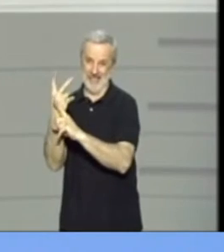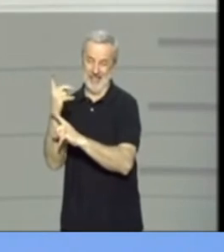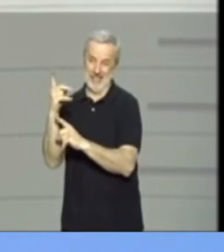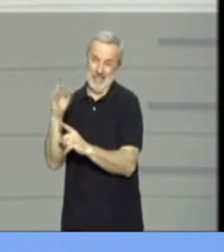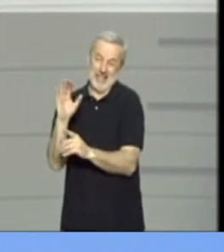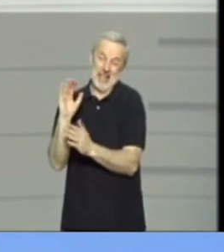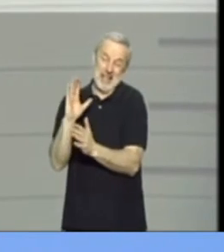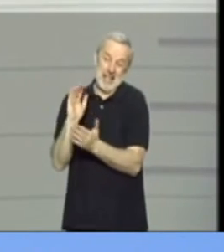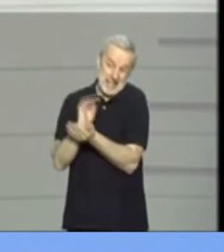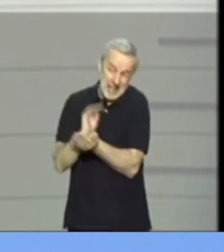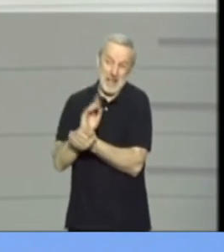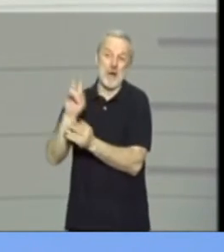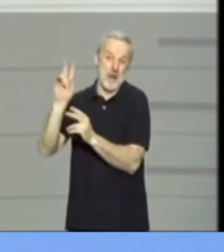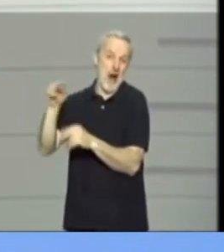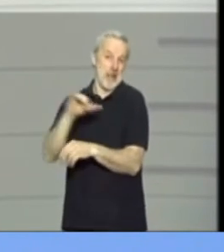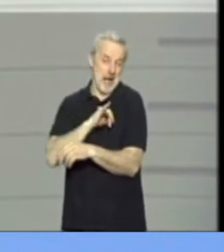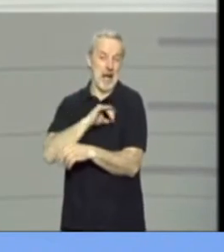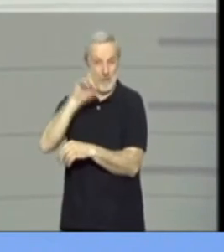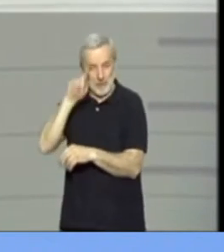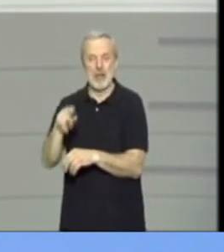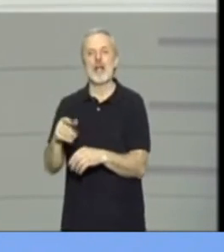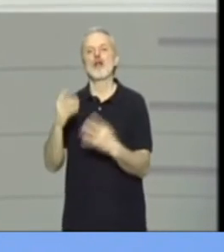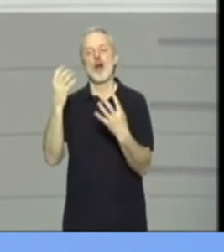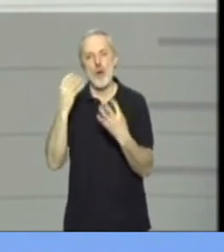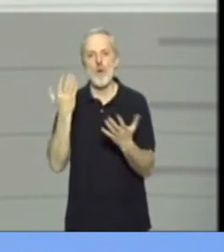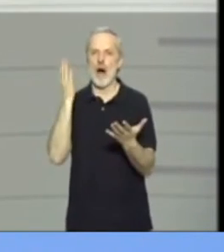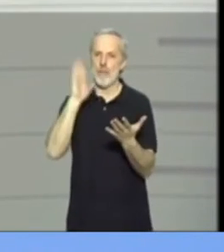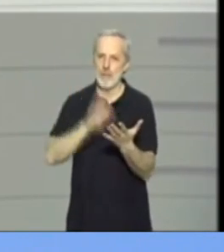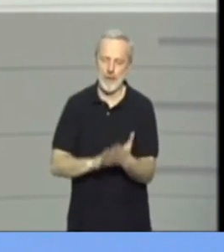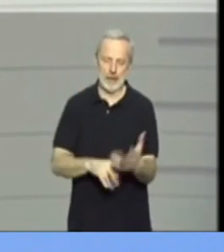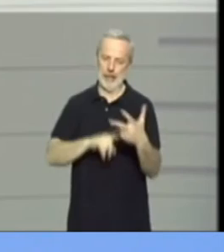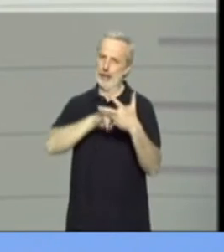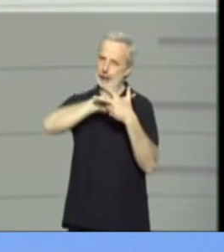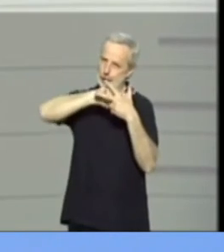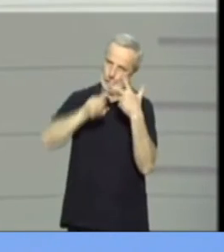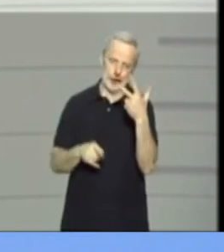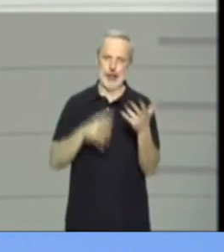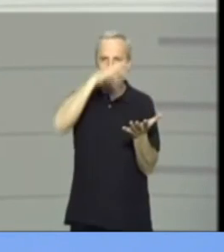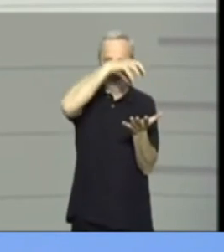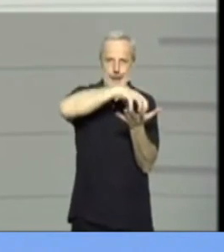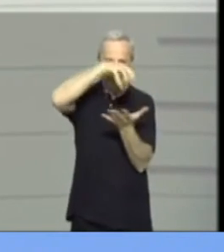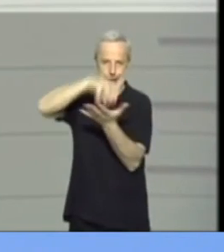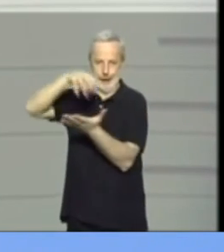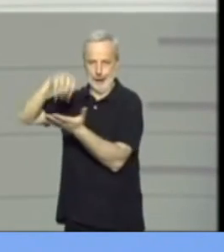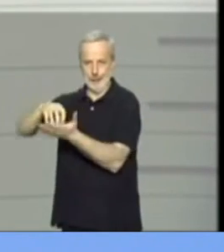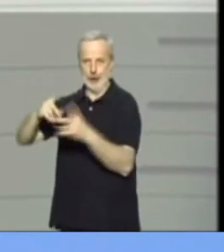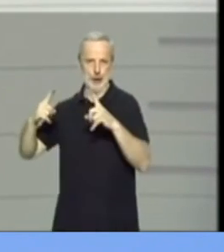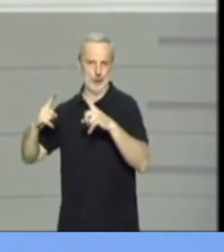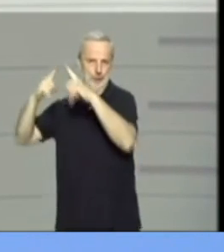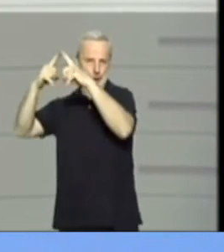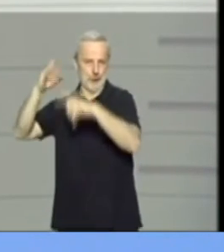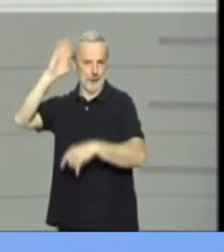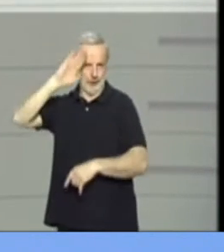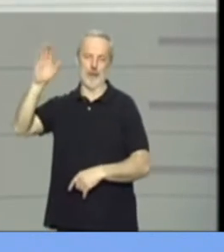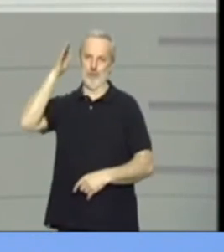projevil zájem, takže já doufám, že se nám dva nebo tři World Tour týmy povede na start dostat, což